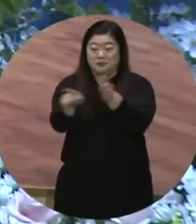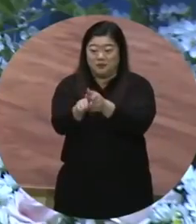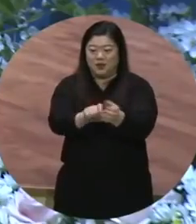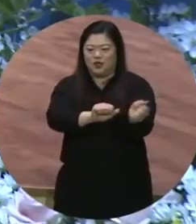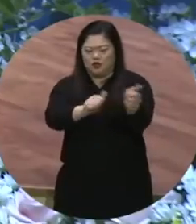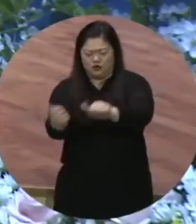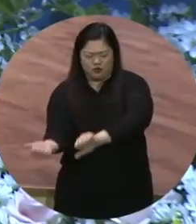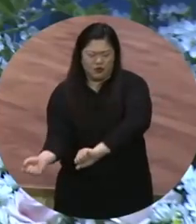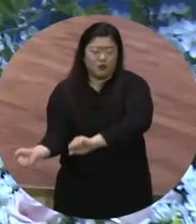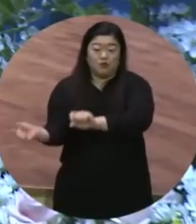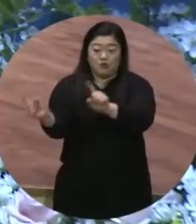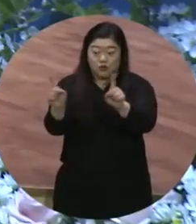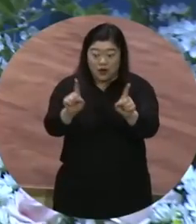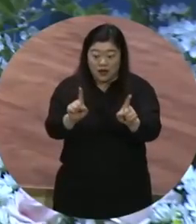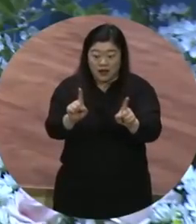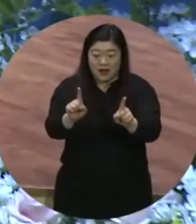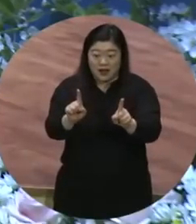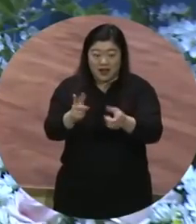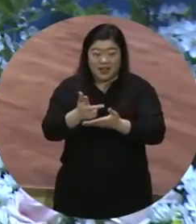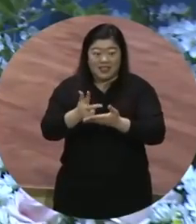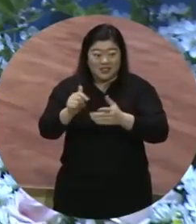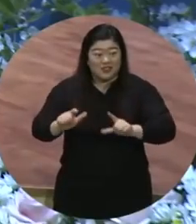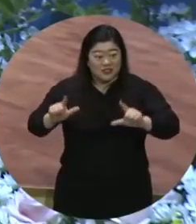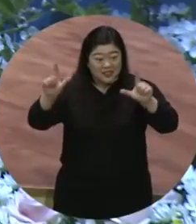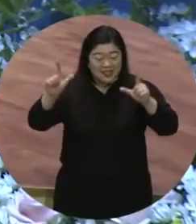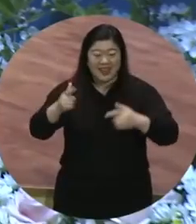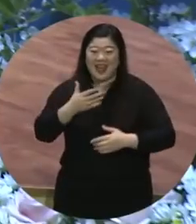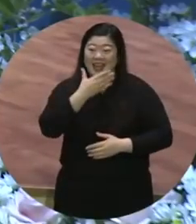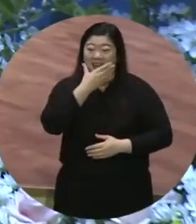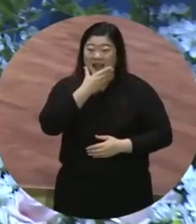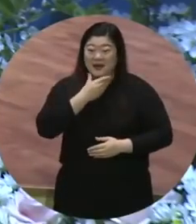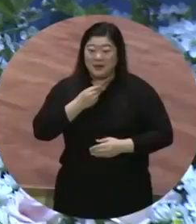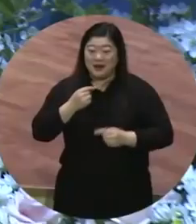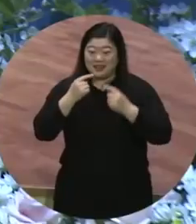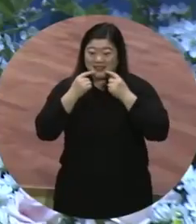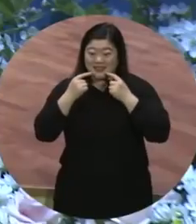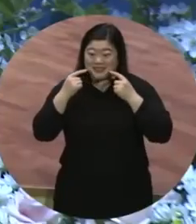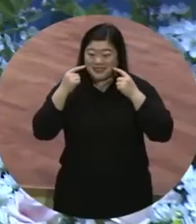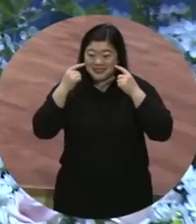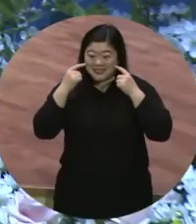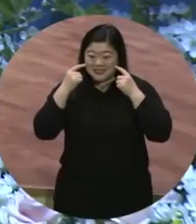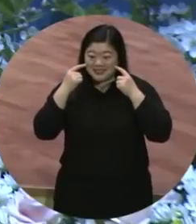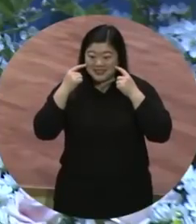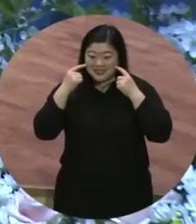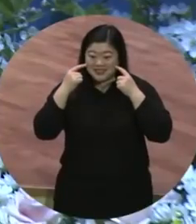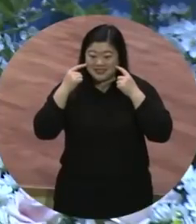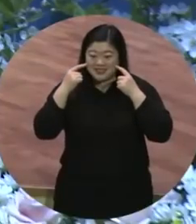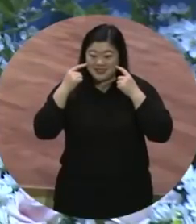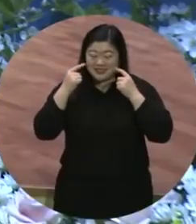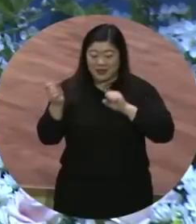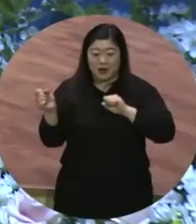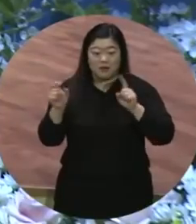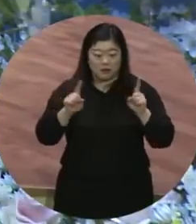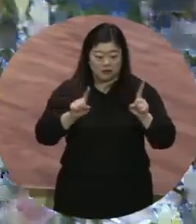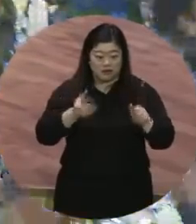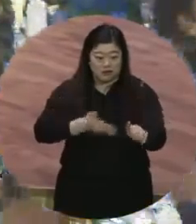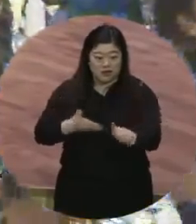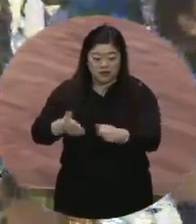이 아침에 행복하지 못한 모든 환경 속에서 행복을 회복하시길